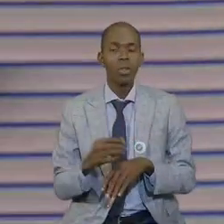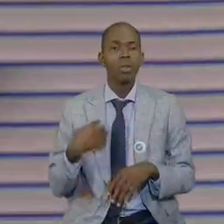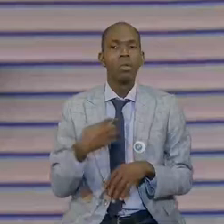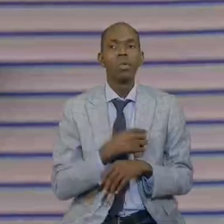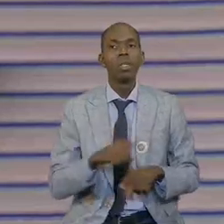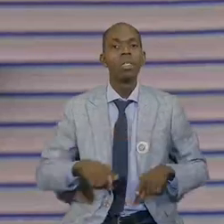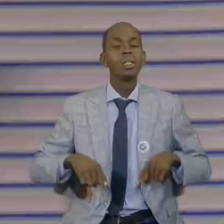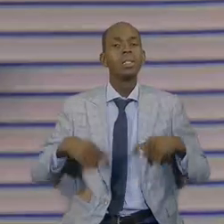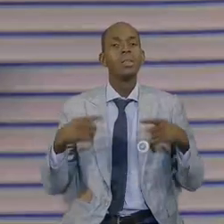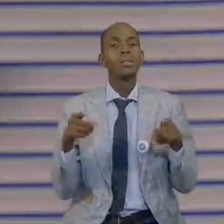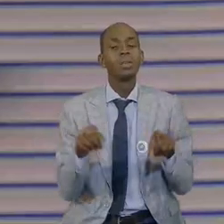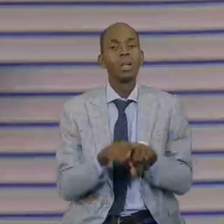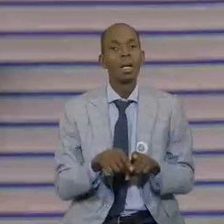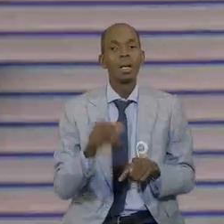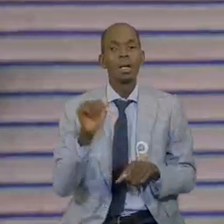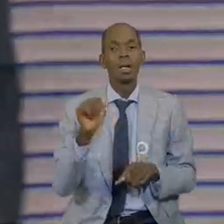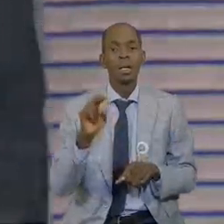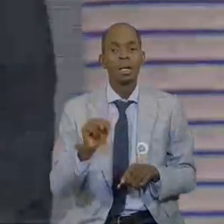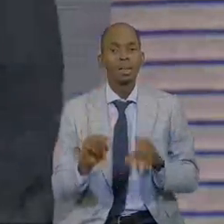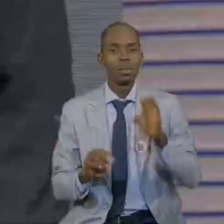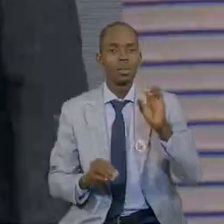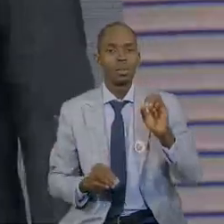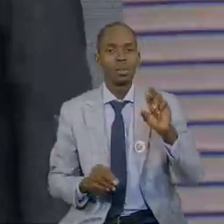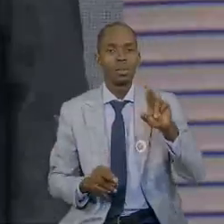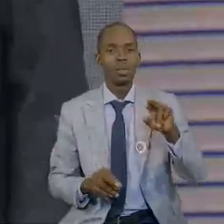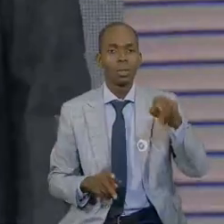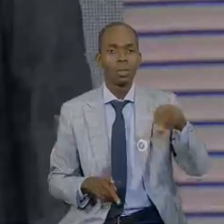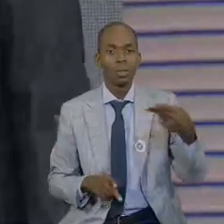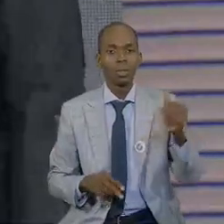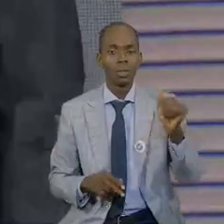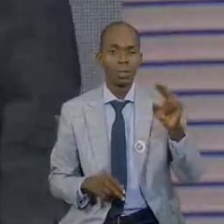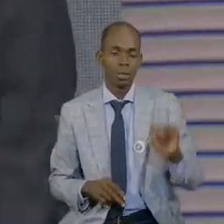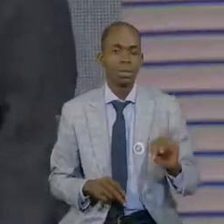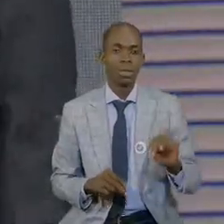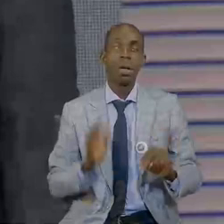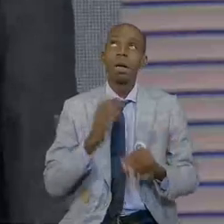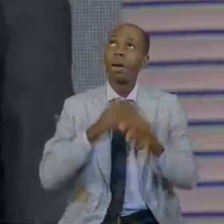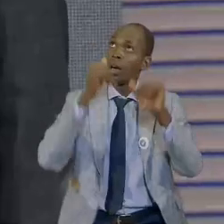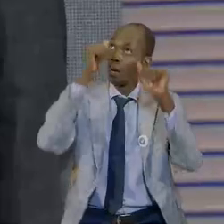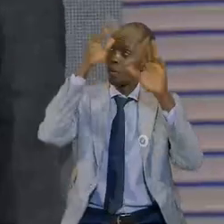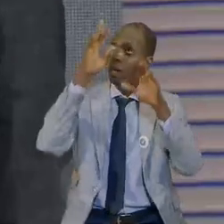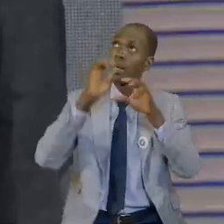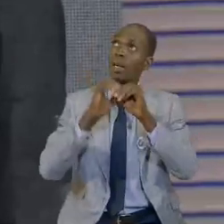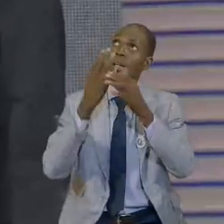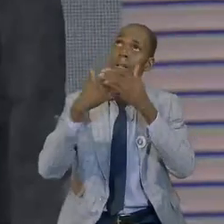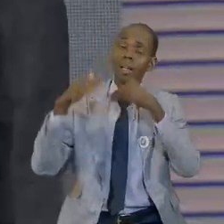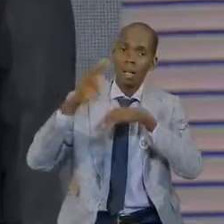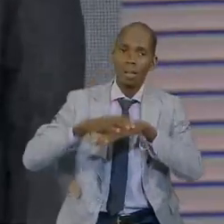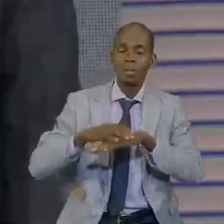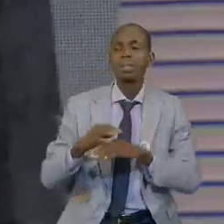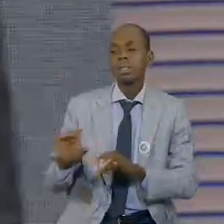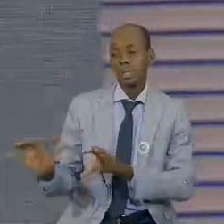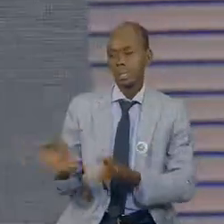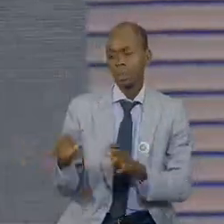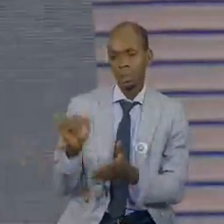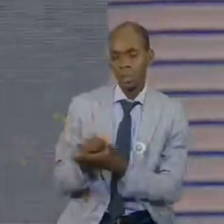like an orphan. Nous vivons comme un orphelin. Our Father which art in heaven, we leave him in the church. Notre Père qui est aux cieux,